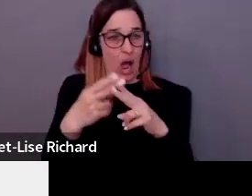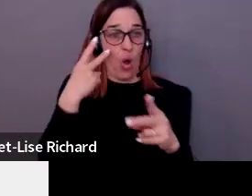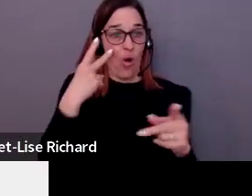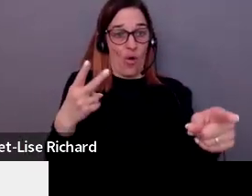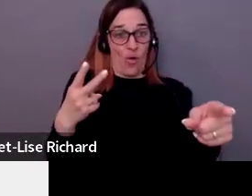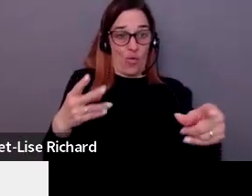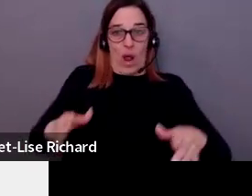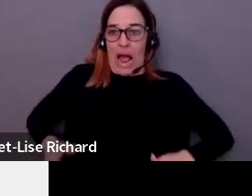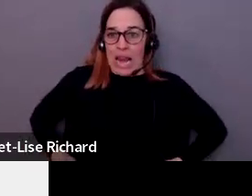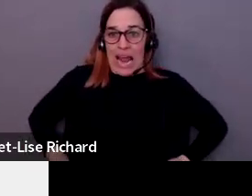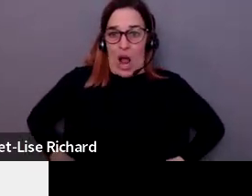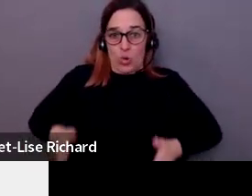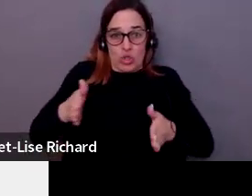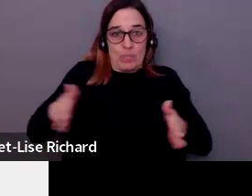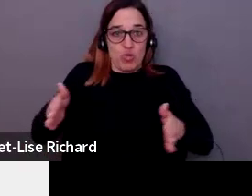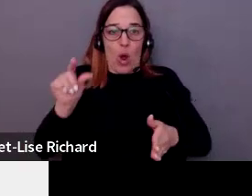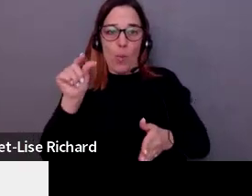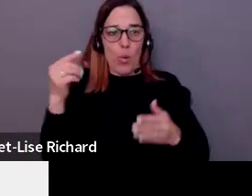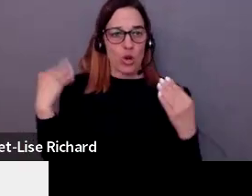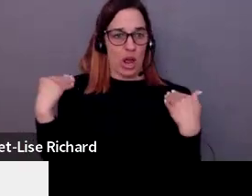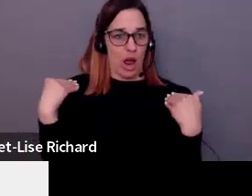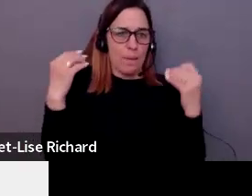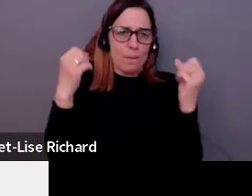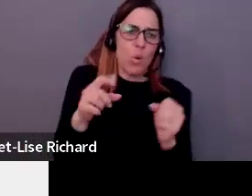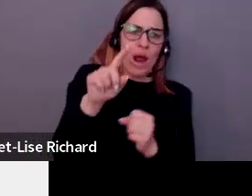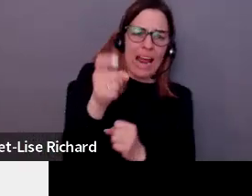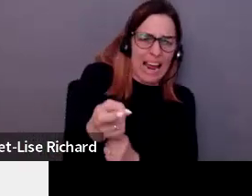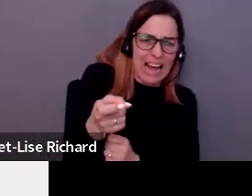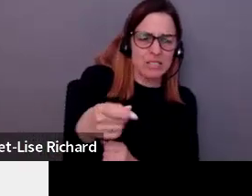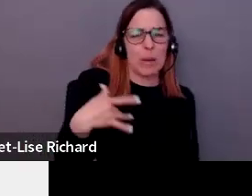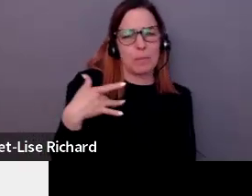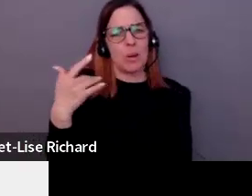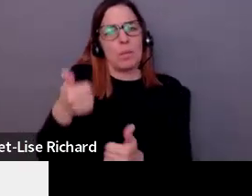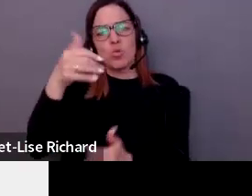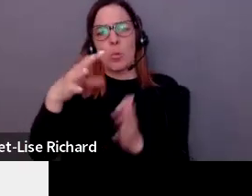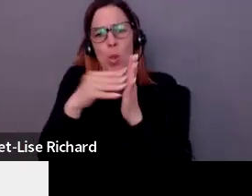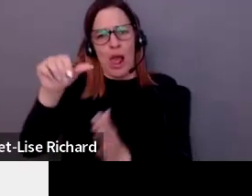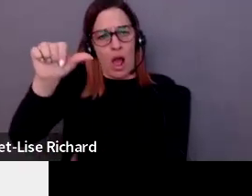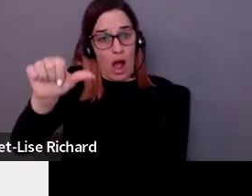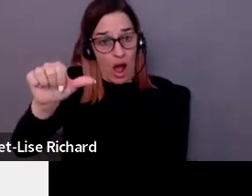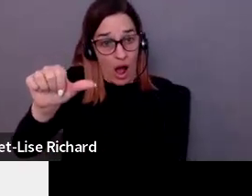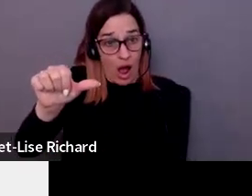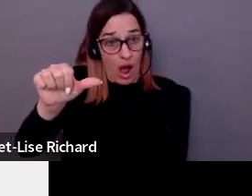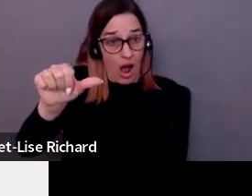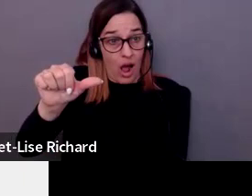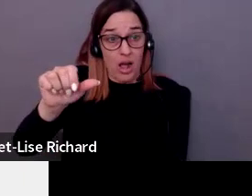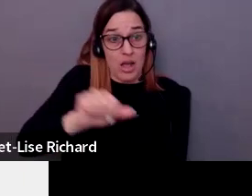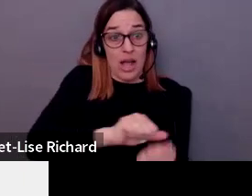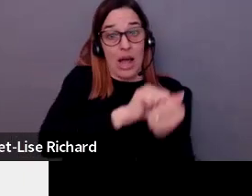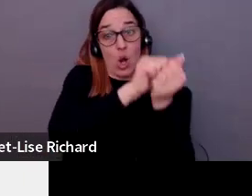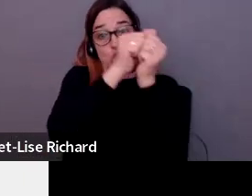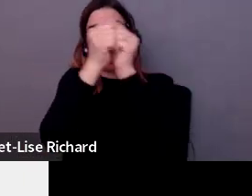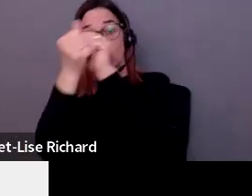sont plus prononcées que les épaules. Ça peut être aussi un X, mais elle me semble plus un A. Elle est allée vers un